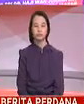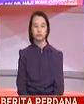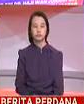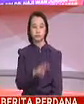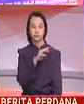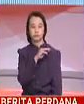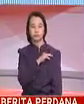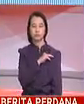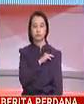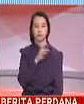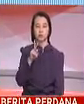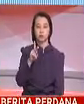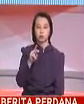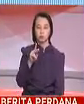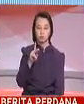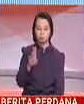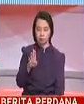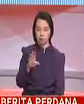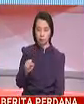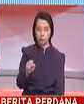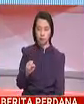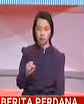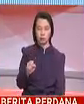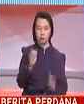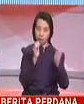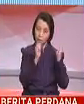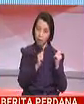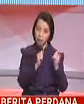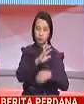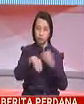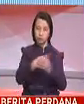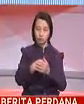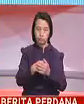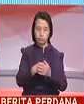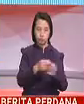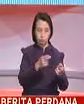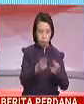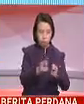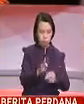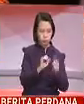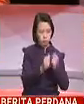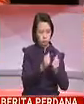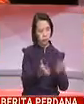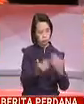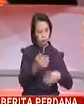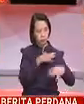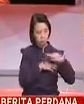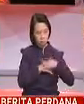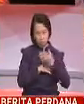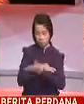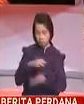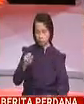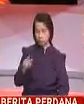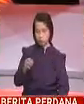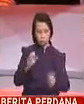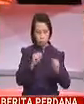Menteri Belia dan Sukan Datuk Seri Rizal Marikan Nainan Marikan berharap semua pengusaha sukan memanfaatkan sebaiknya skim tersebut agar